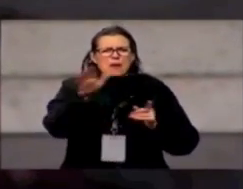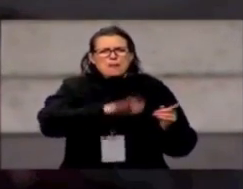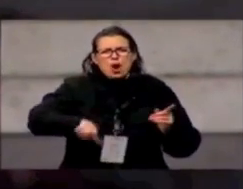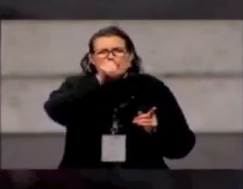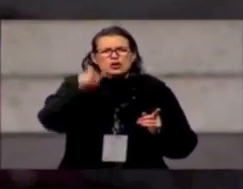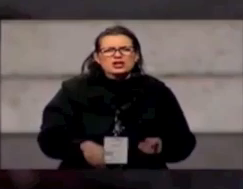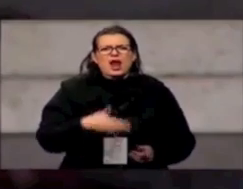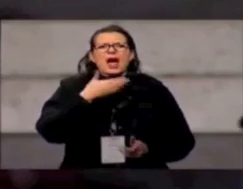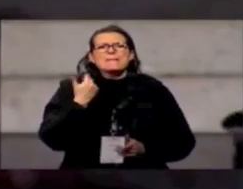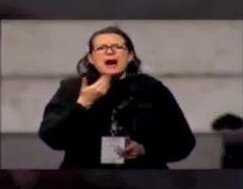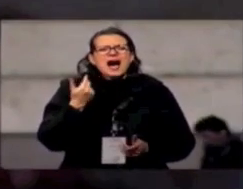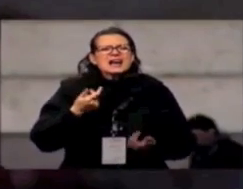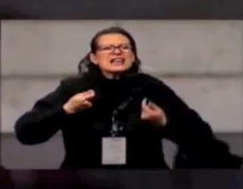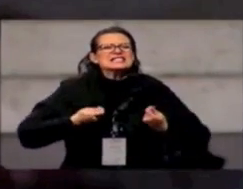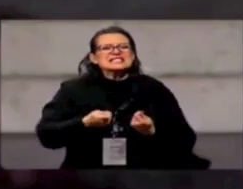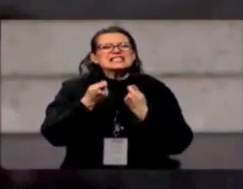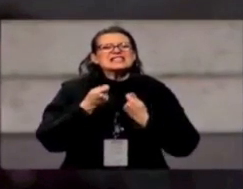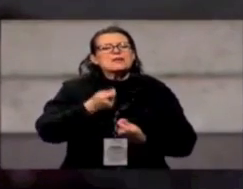qualsiasi stimolo